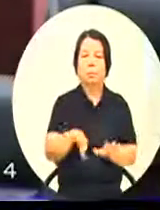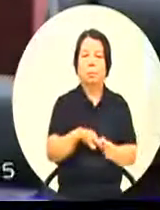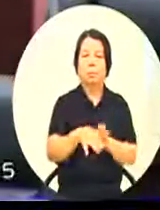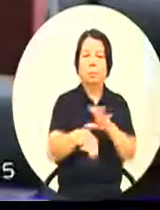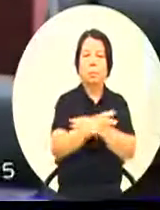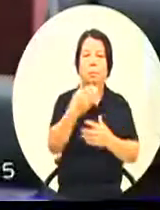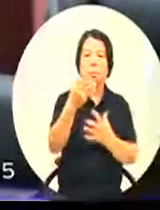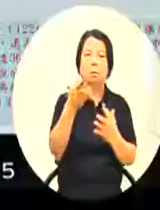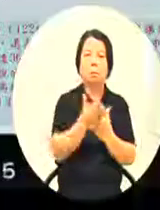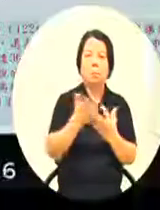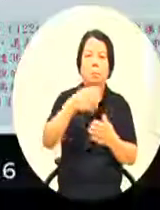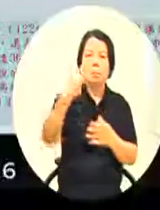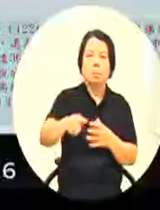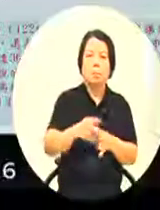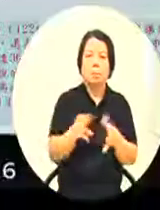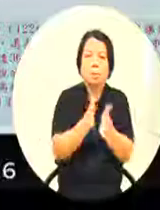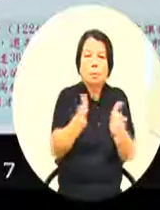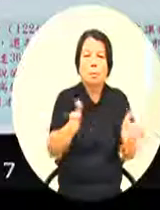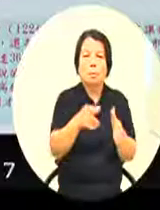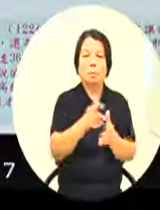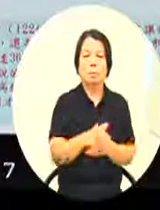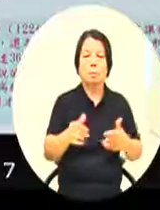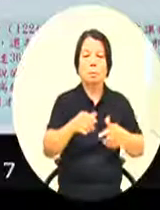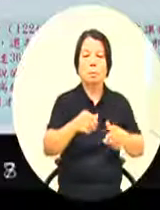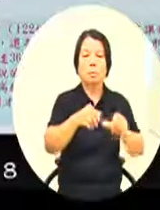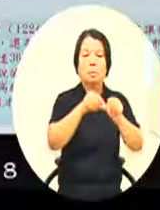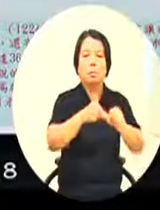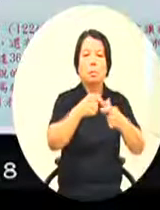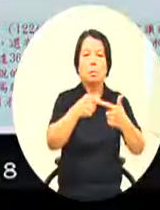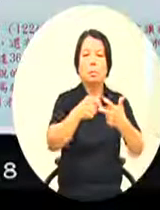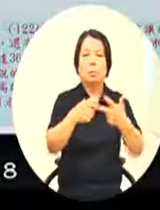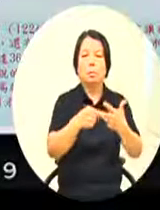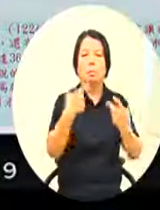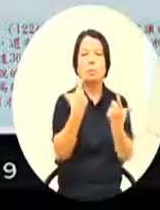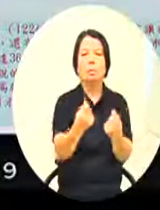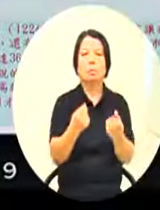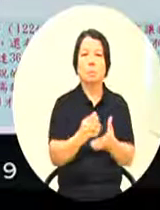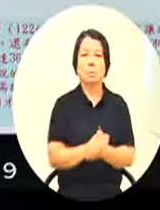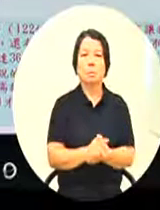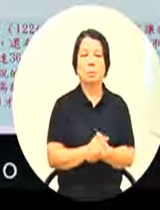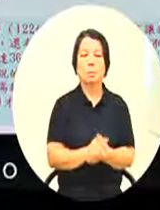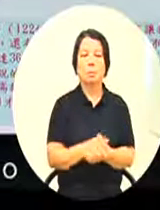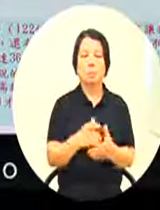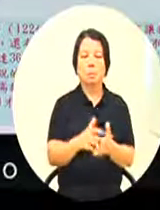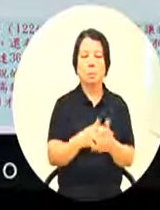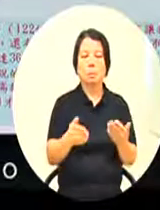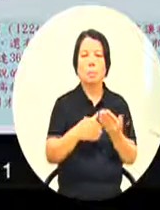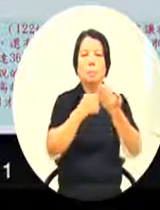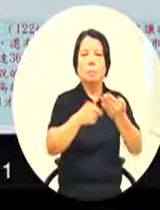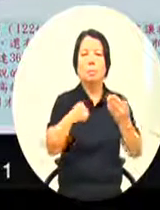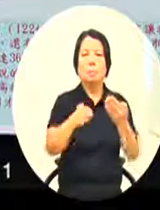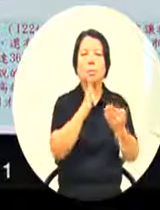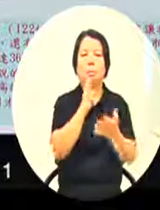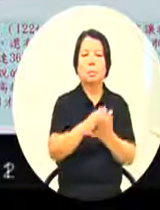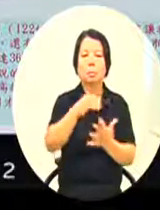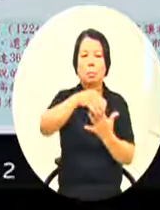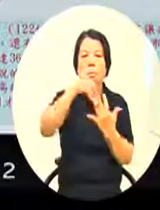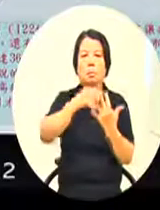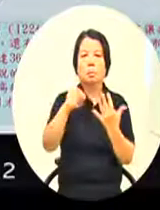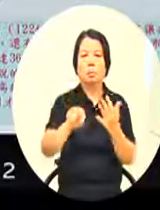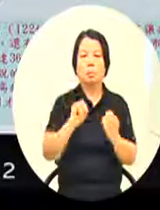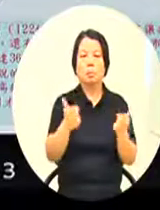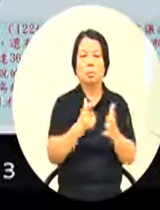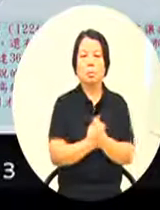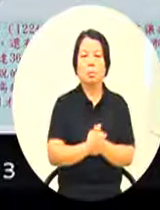利用，功能再扩大，这个跟第五个、第六个、第七个谎言其实都是一样的。来，第九个谎言说这是选择题，不是